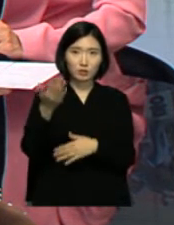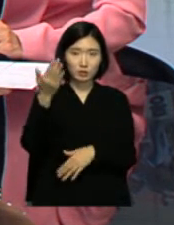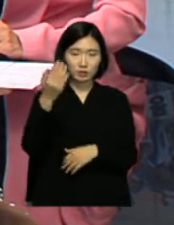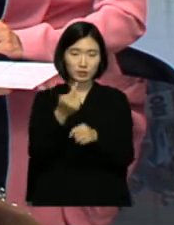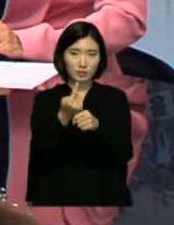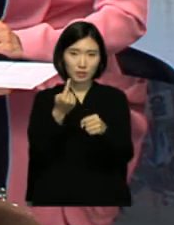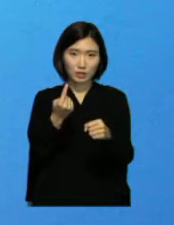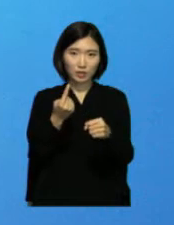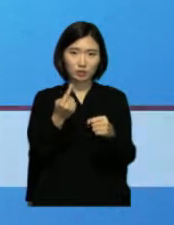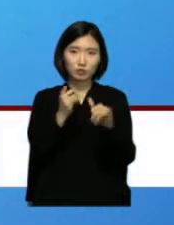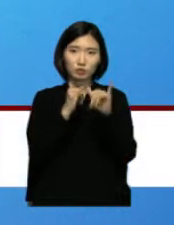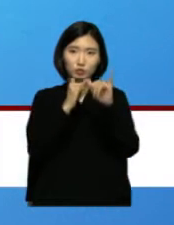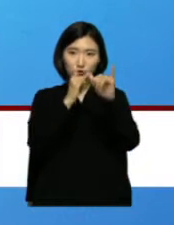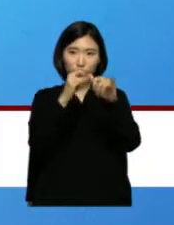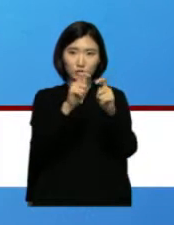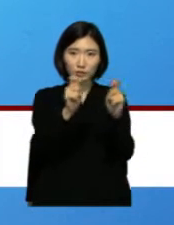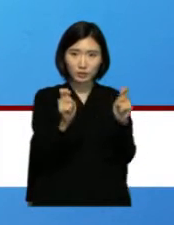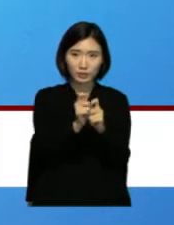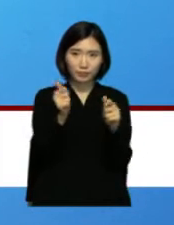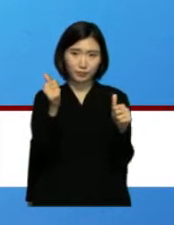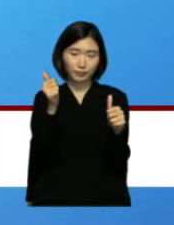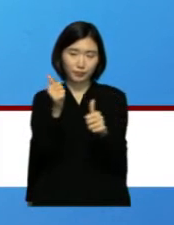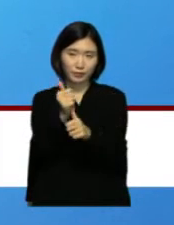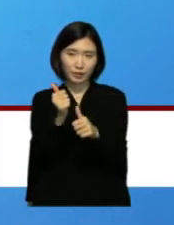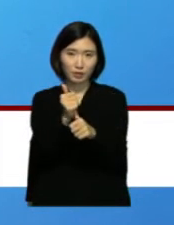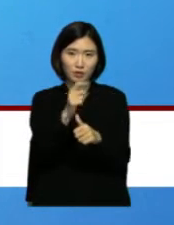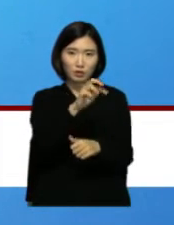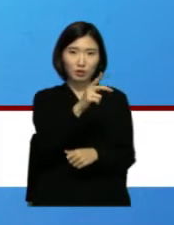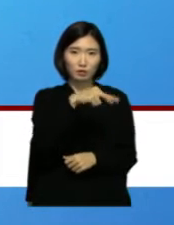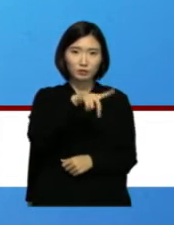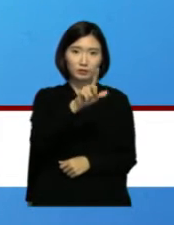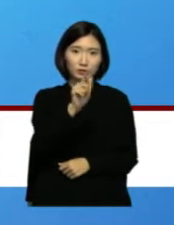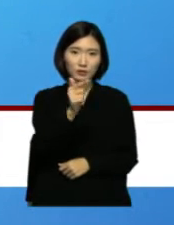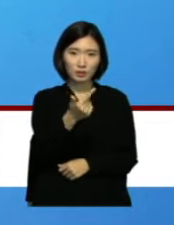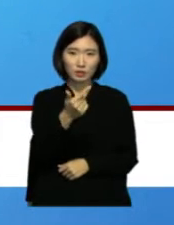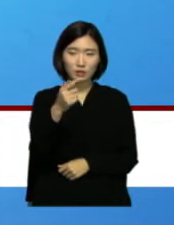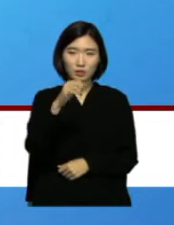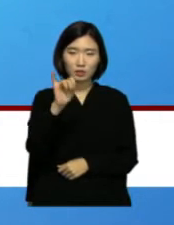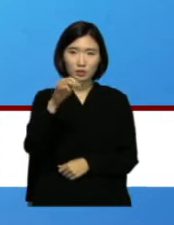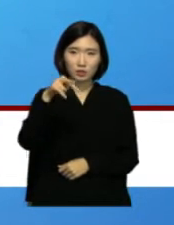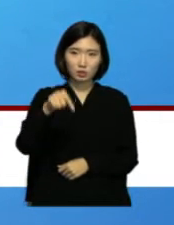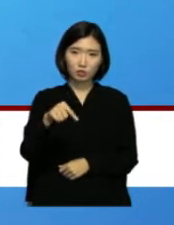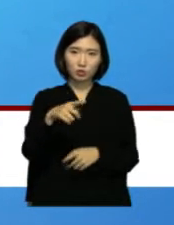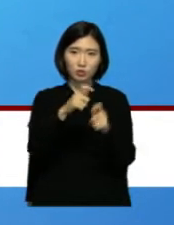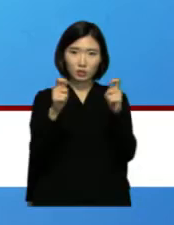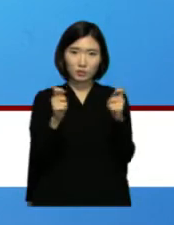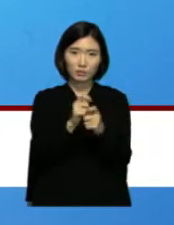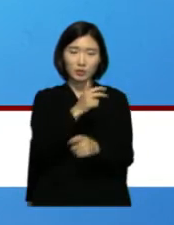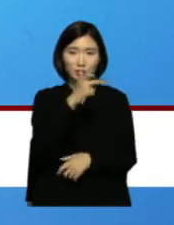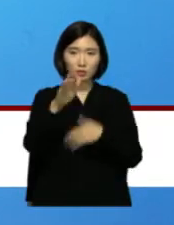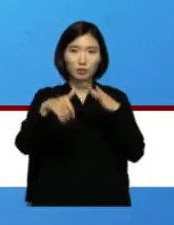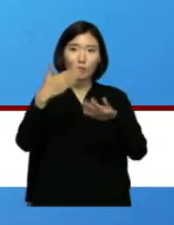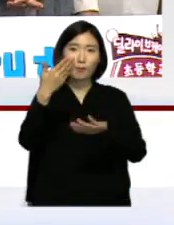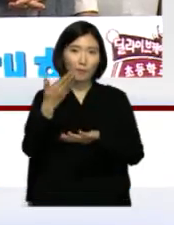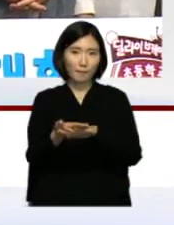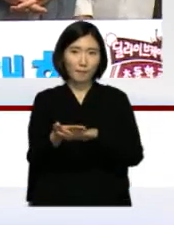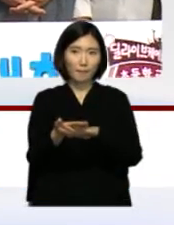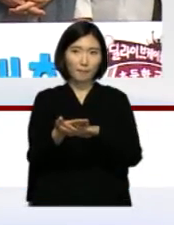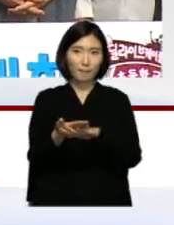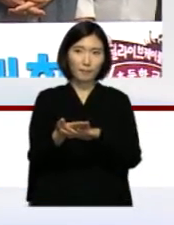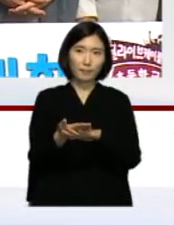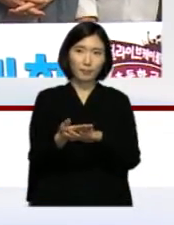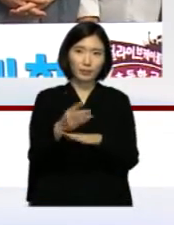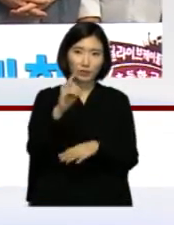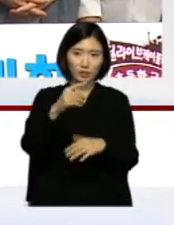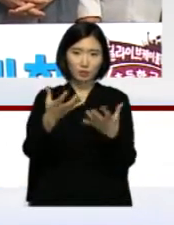우승팀인 우승팀과 준우승팀 인 역상 초와 이 수초에 예선 탈락 소식이 가장 큰 이변이 라고 꼽을 수 있겠습니다 기